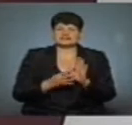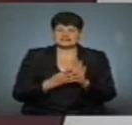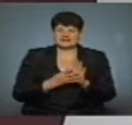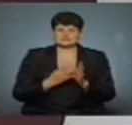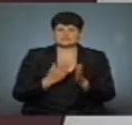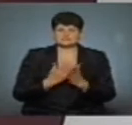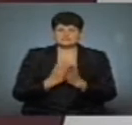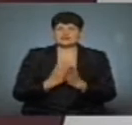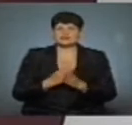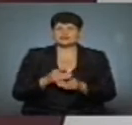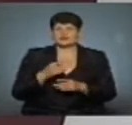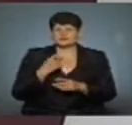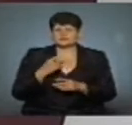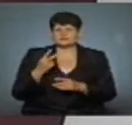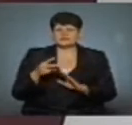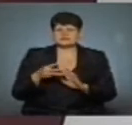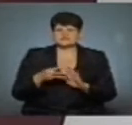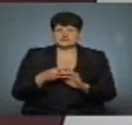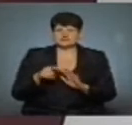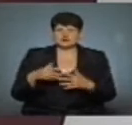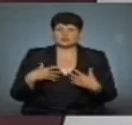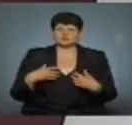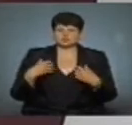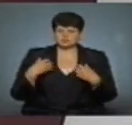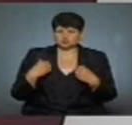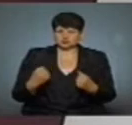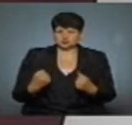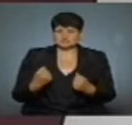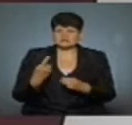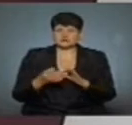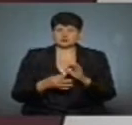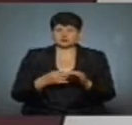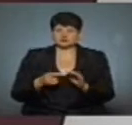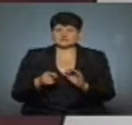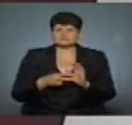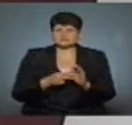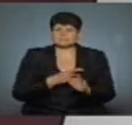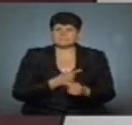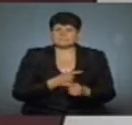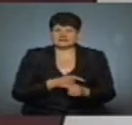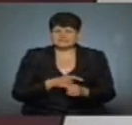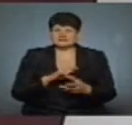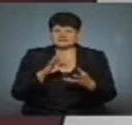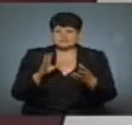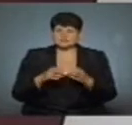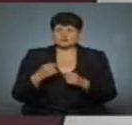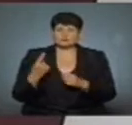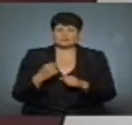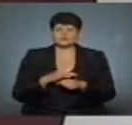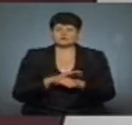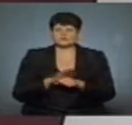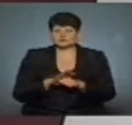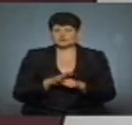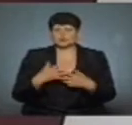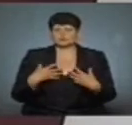Володимир Паничев. За його словами, 28 осіб одужали від коронавірусу за добу, з них 7 медиків. Загалом в області від